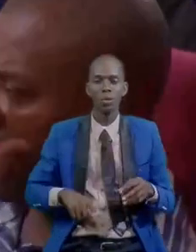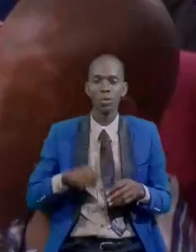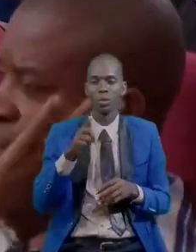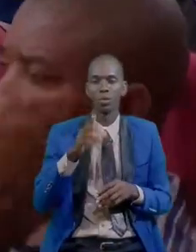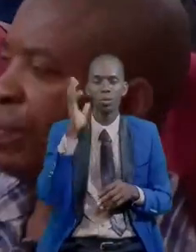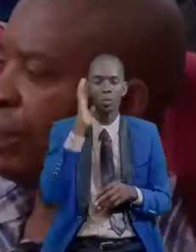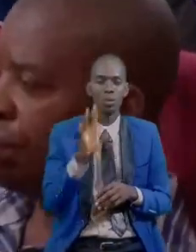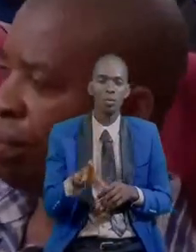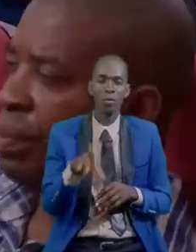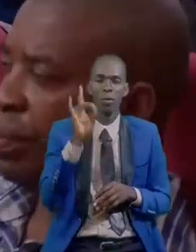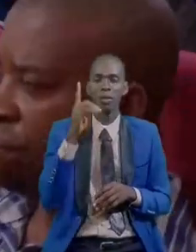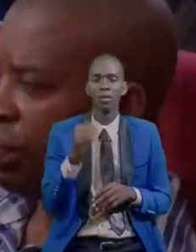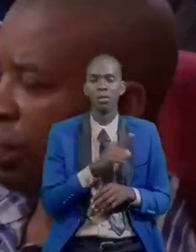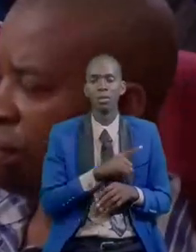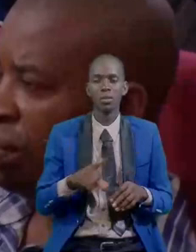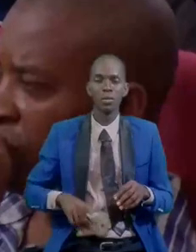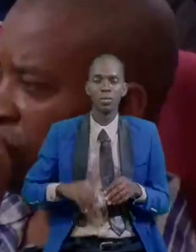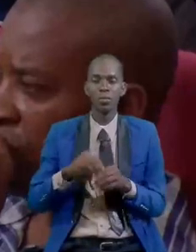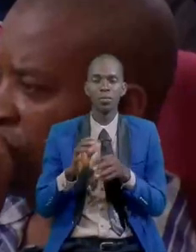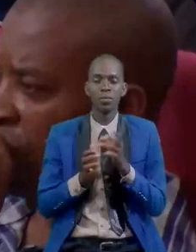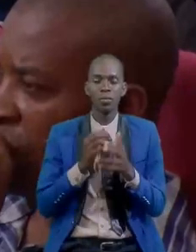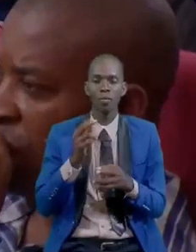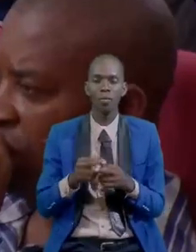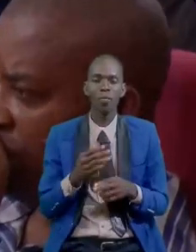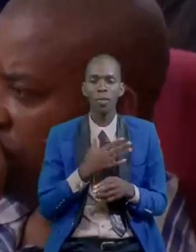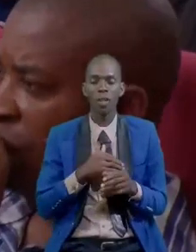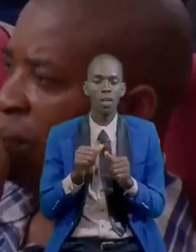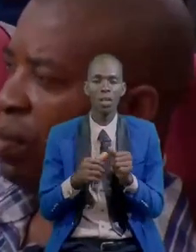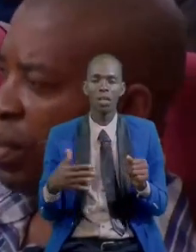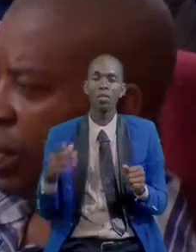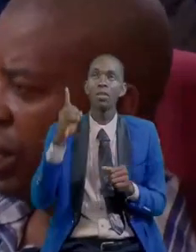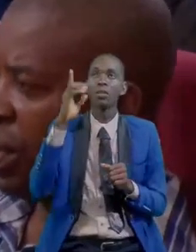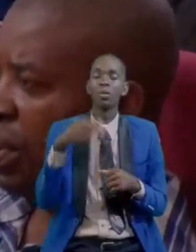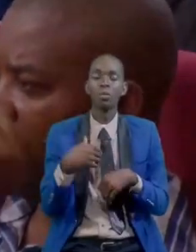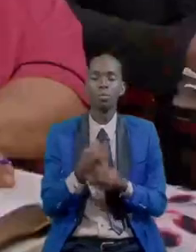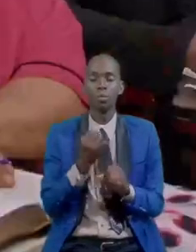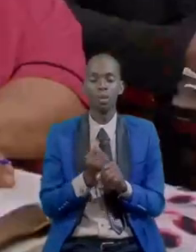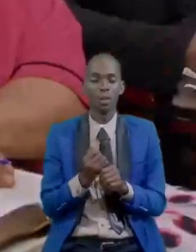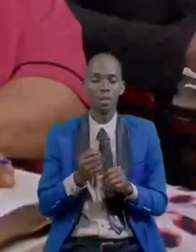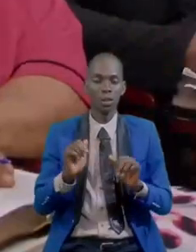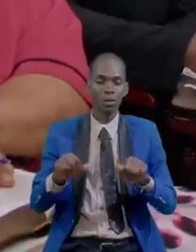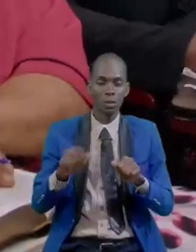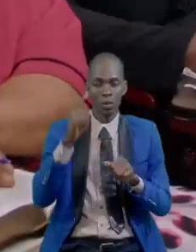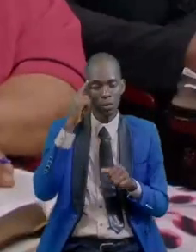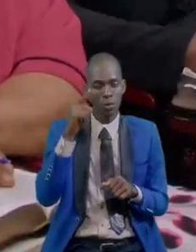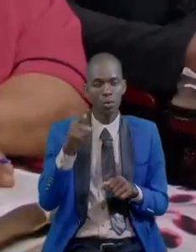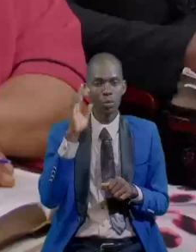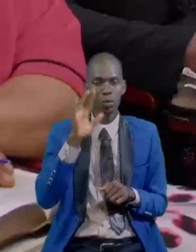Seigneur. Et tout ce que Dieu rend disponible, tu trouveras cela au nom de